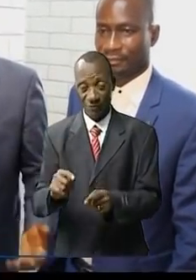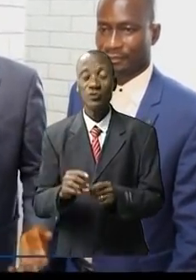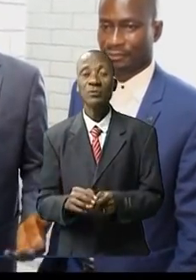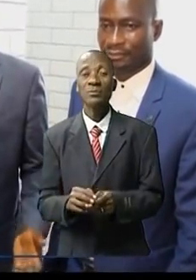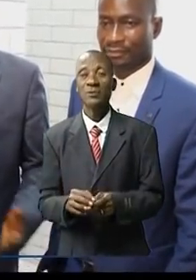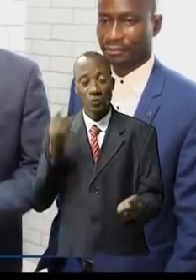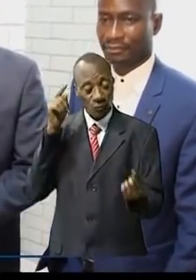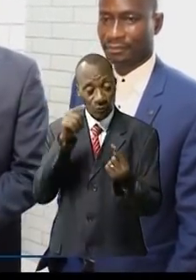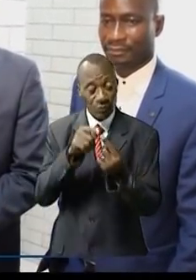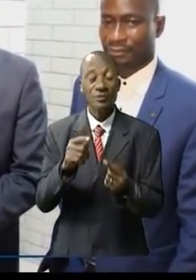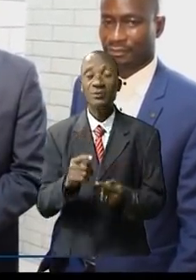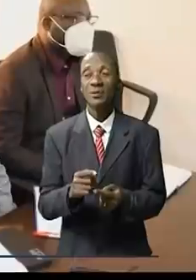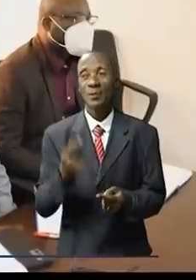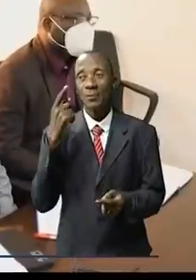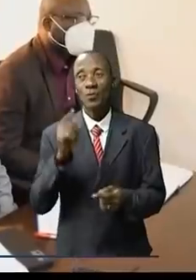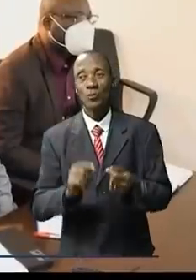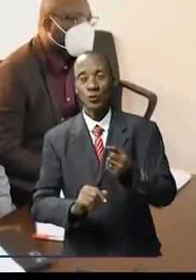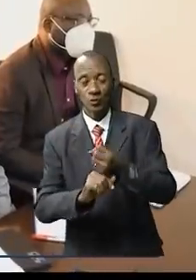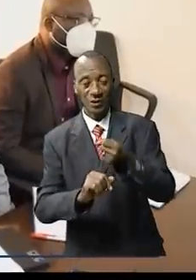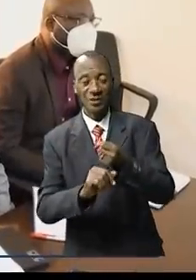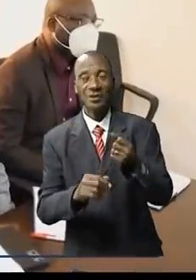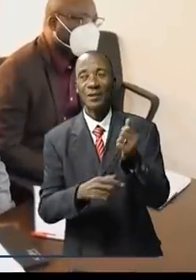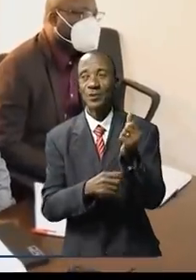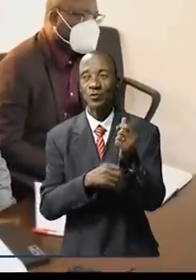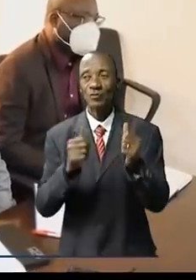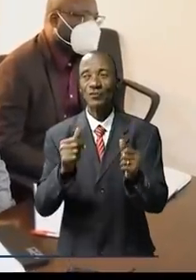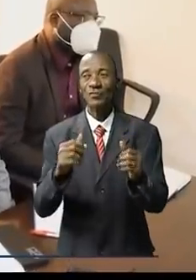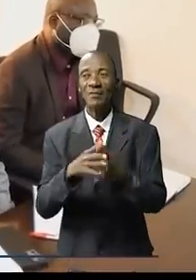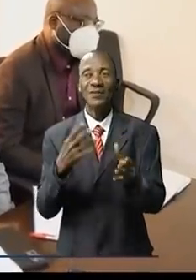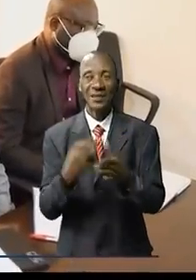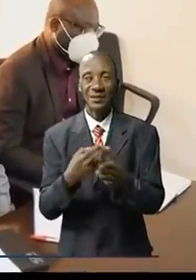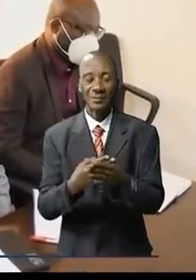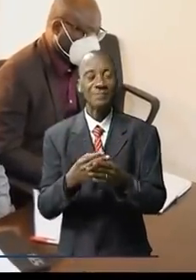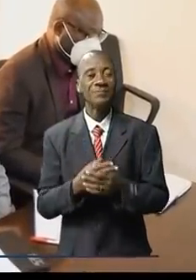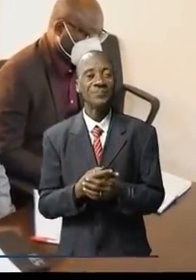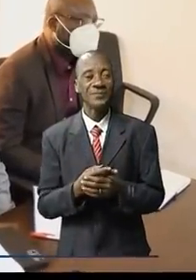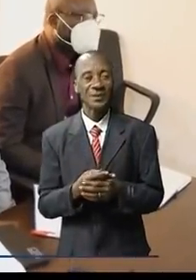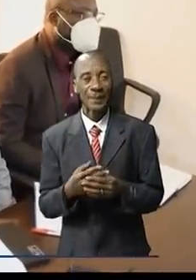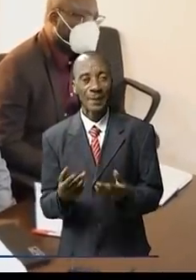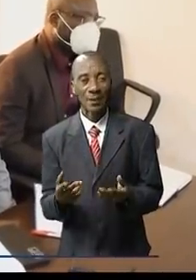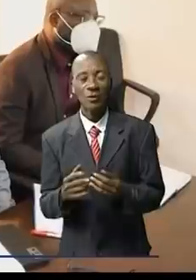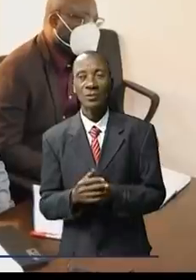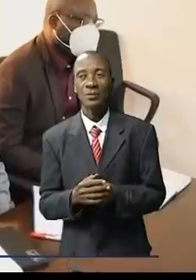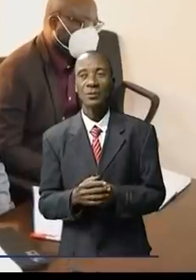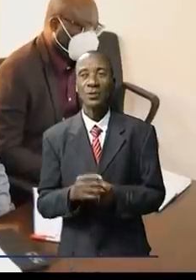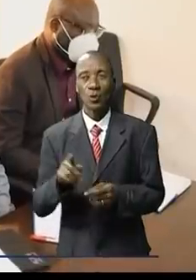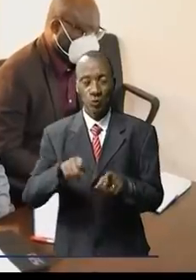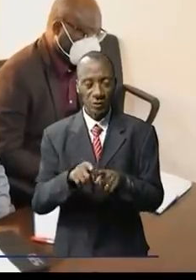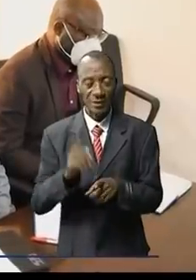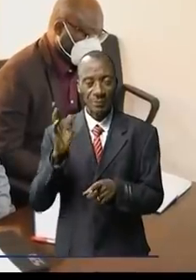ont relation avec l'inclusion. Il a été également question d'un échange concernant le premier colloque panafricain